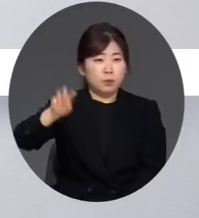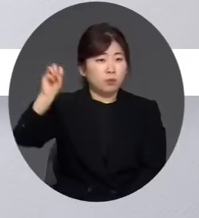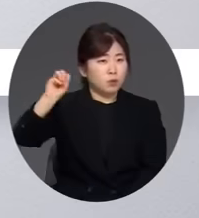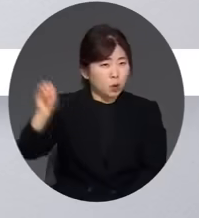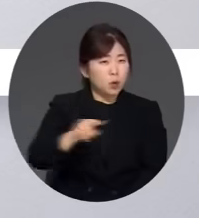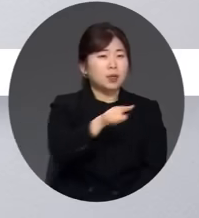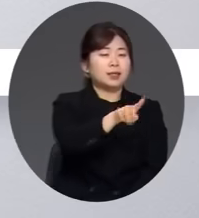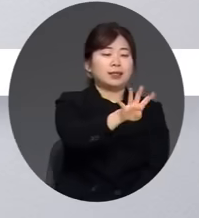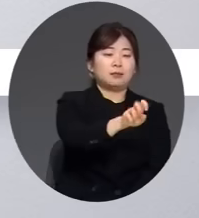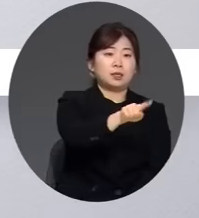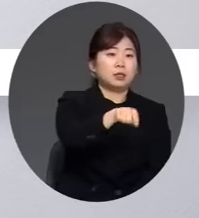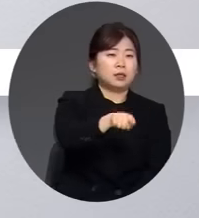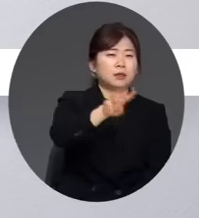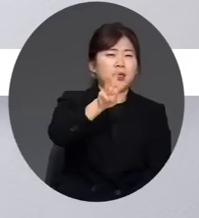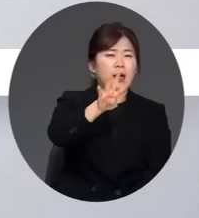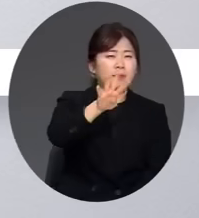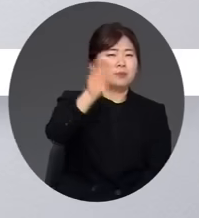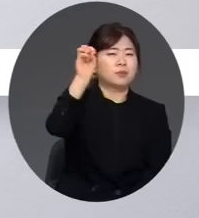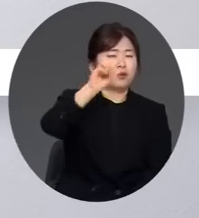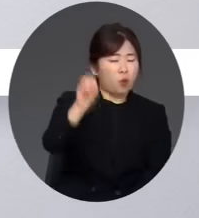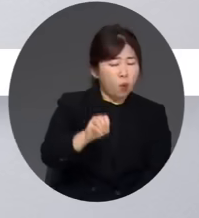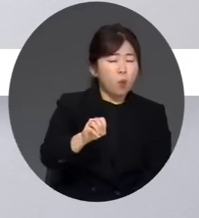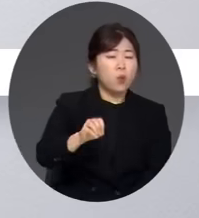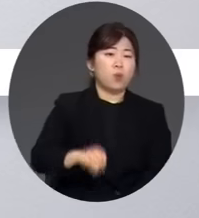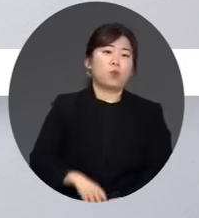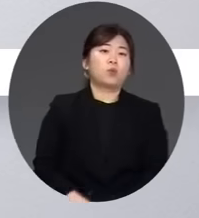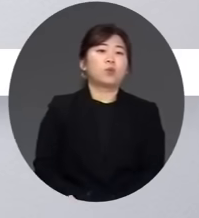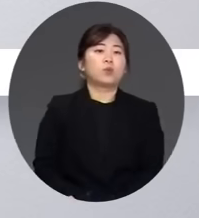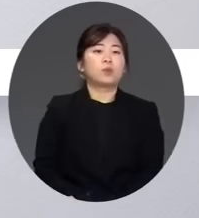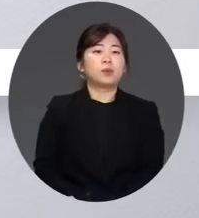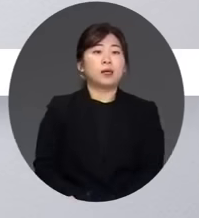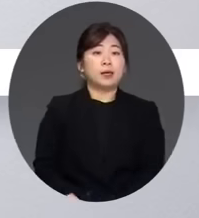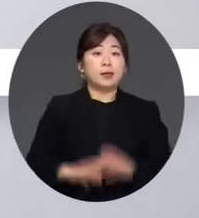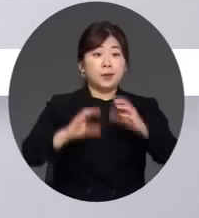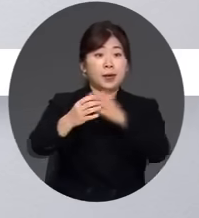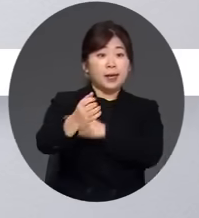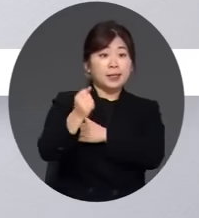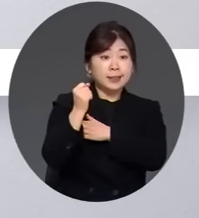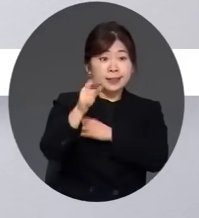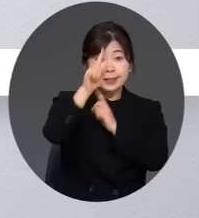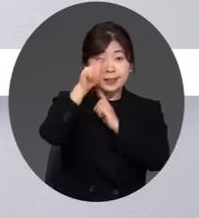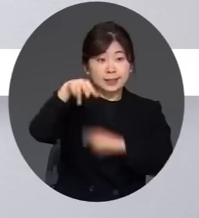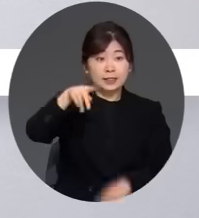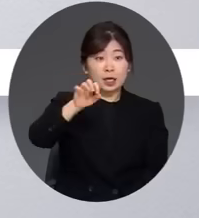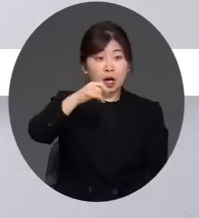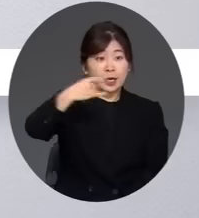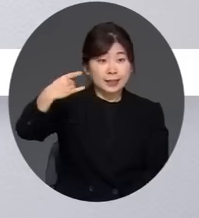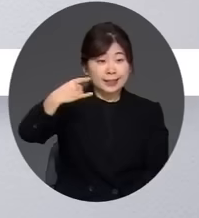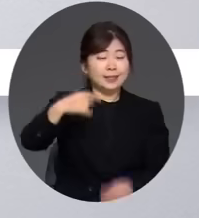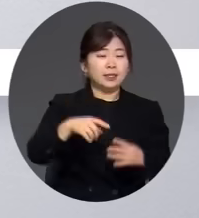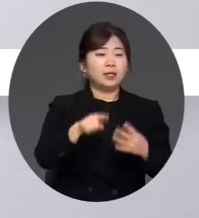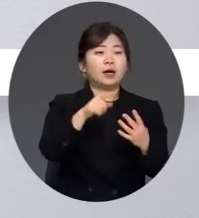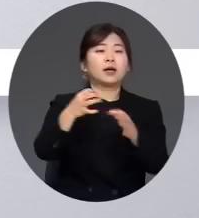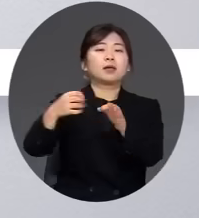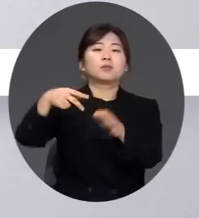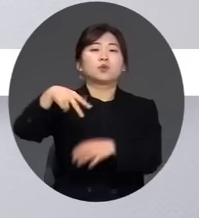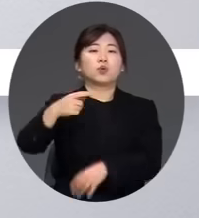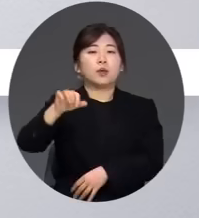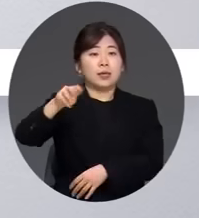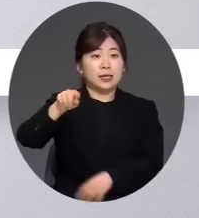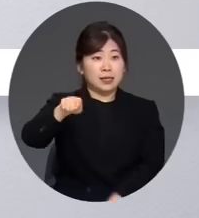41.4% 나타났지만 5차 범위 내었습니다 국민의 임 이성희 예비 후보와의 가상 대결은 김종길